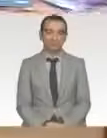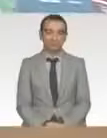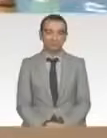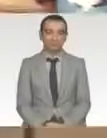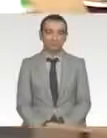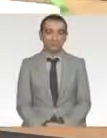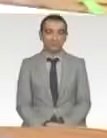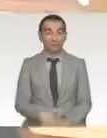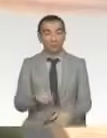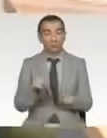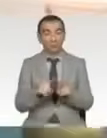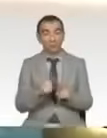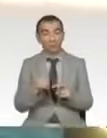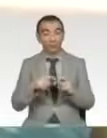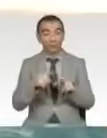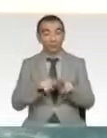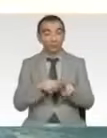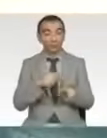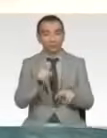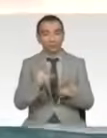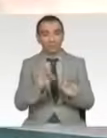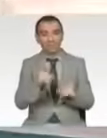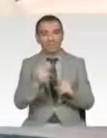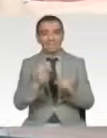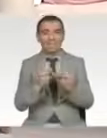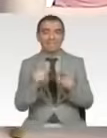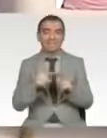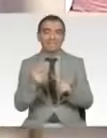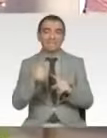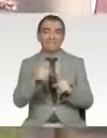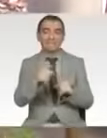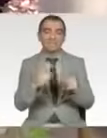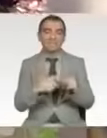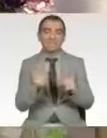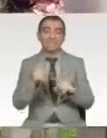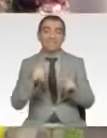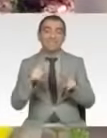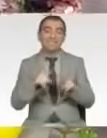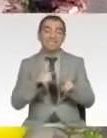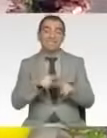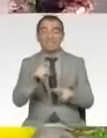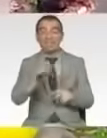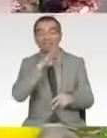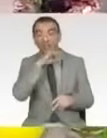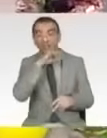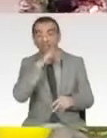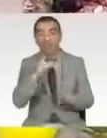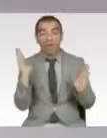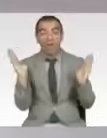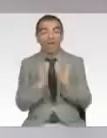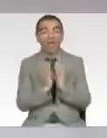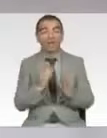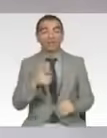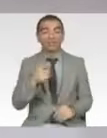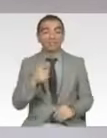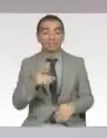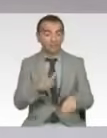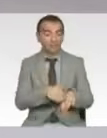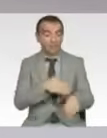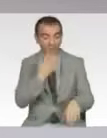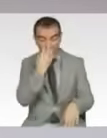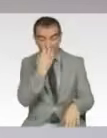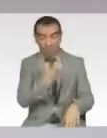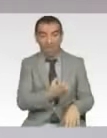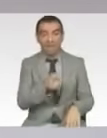Ben şimdi. Evet Nuray. Şundan başlayalım bence. İbn Sina'nın kadim reçetelerinden yaşlanma karşıtı cilt bakım yağı.